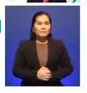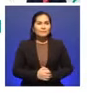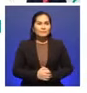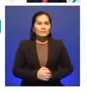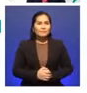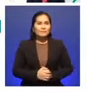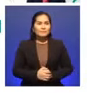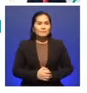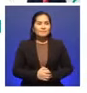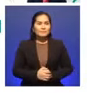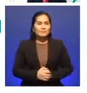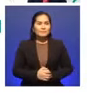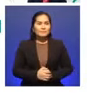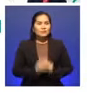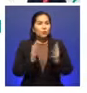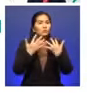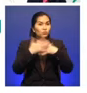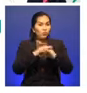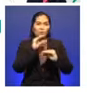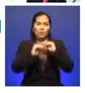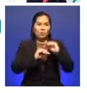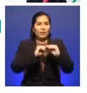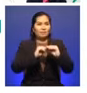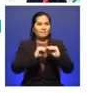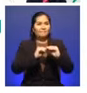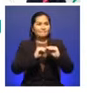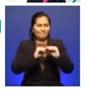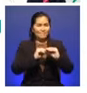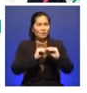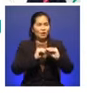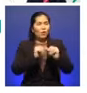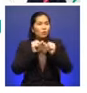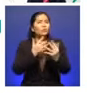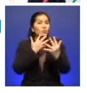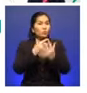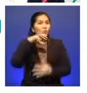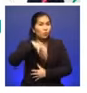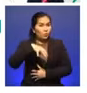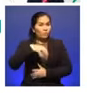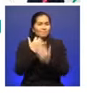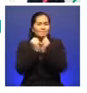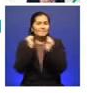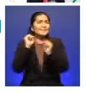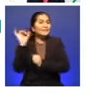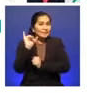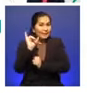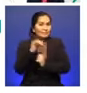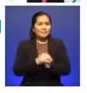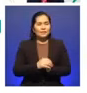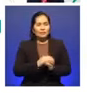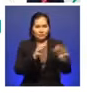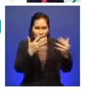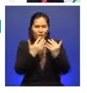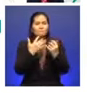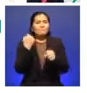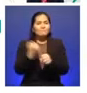ที่มากกว่านั้นก็คือผู้เข้าร่วมโครงการและยังอยู่ในเรือนจำยังไม่ได้พ้นโทษไปเนี่ยนะคะเราเริ่มฝึก